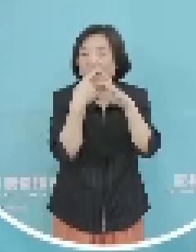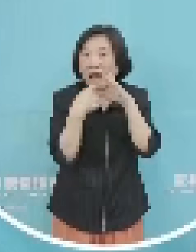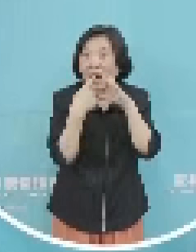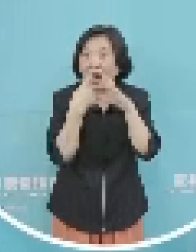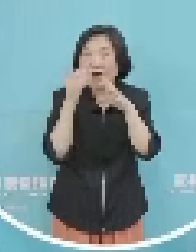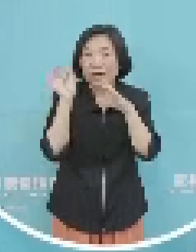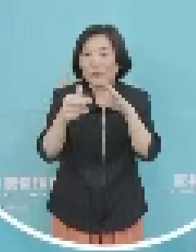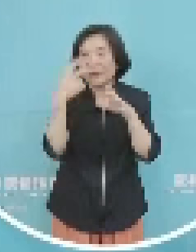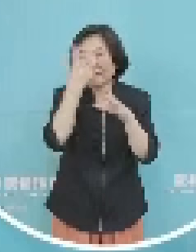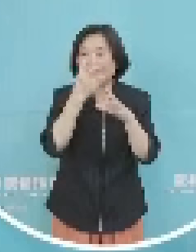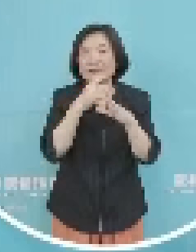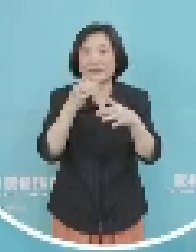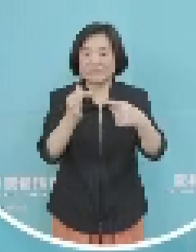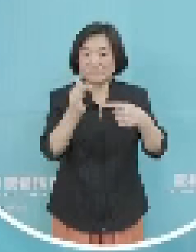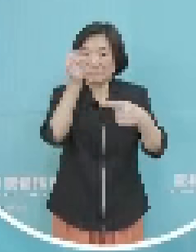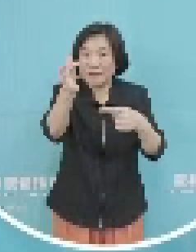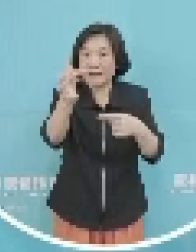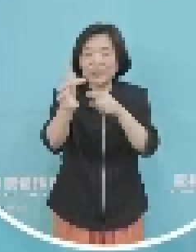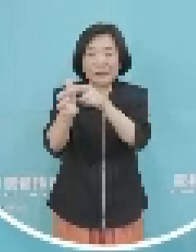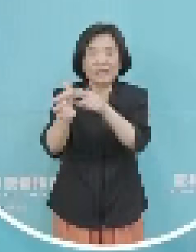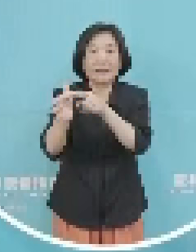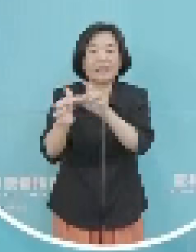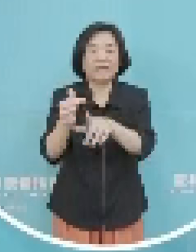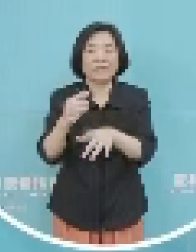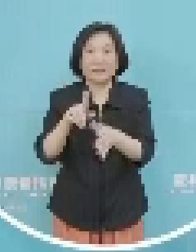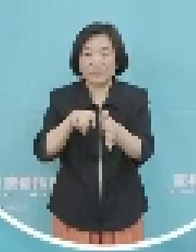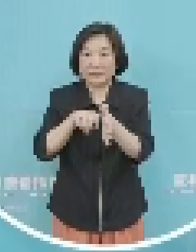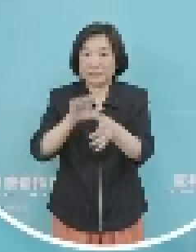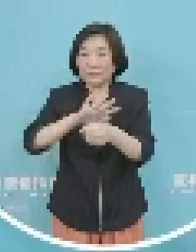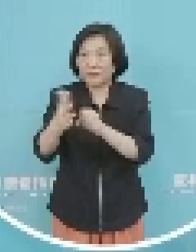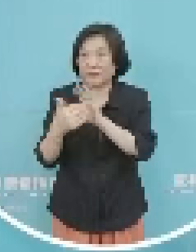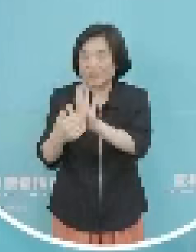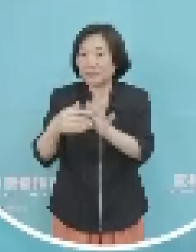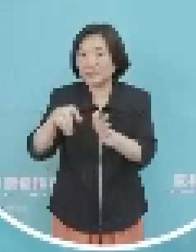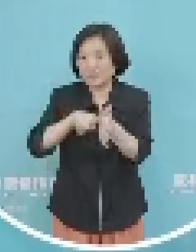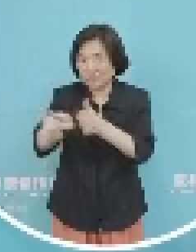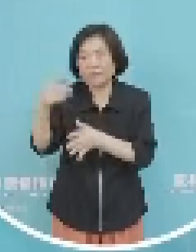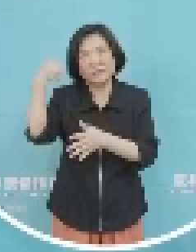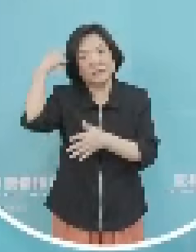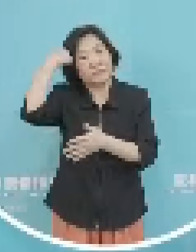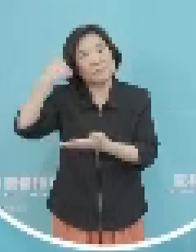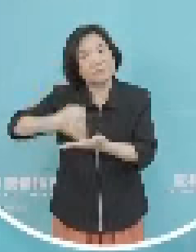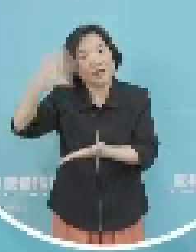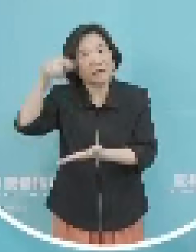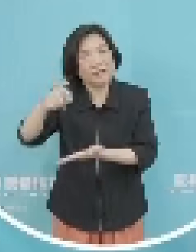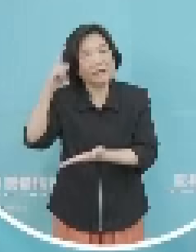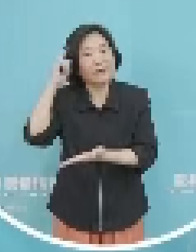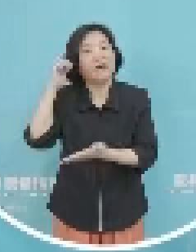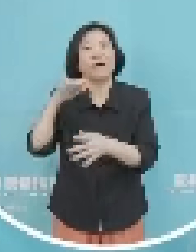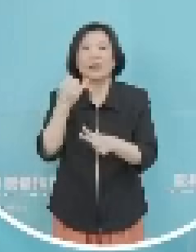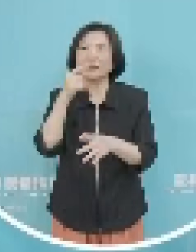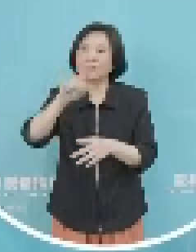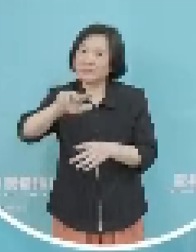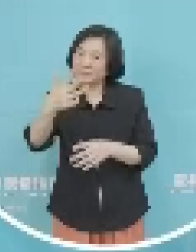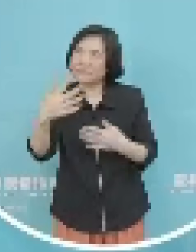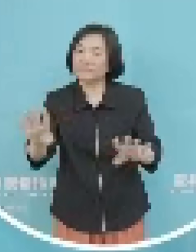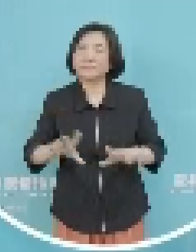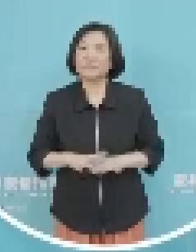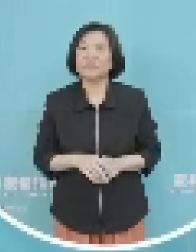的病人的这种防疫专责旅馆哦，可以到1800床。所以我们在台北市大概